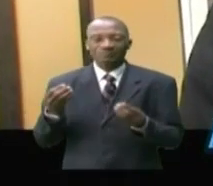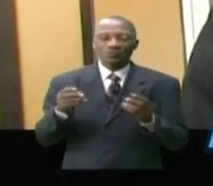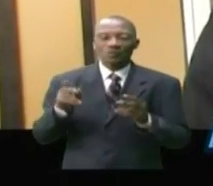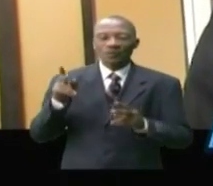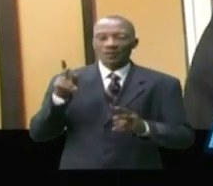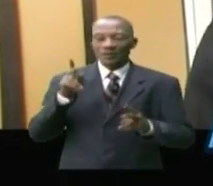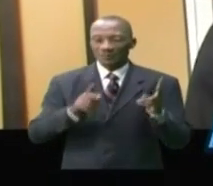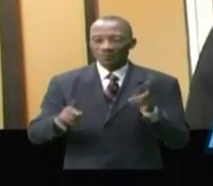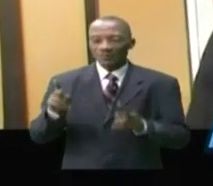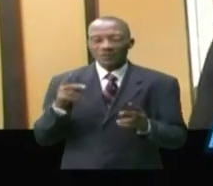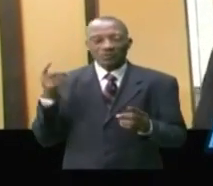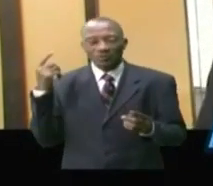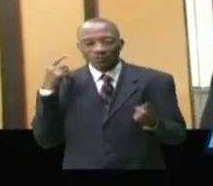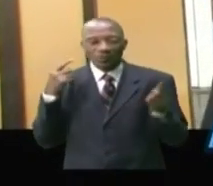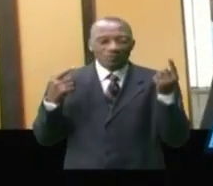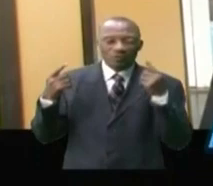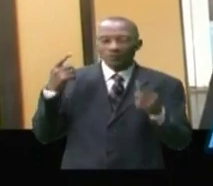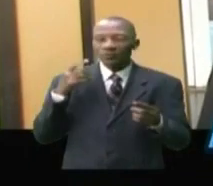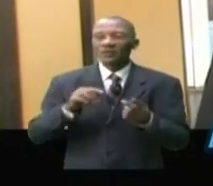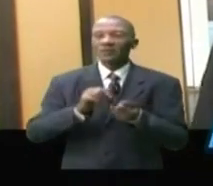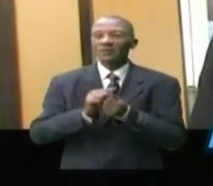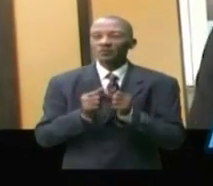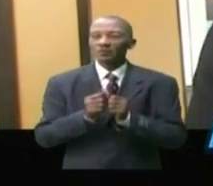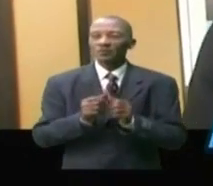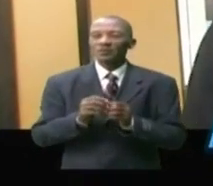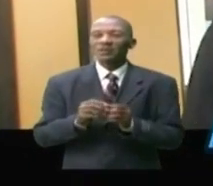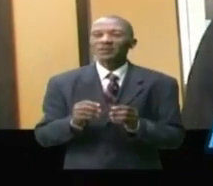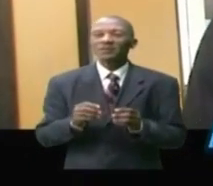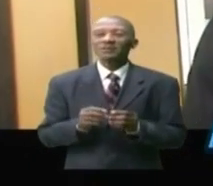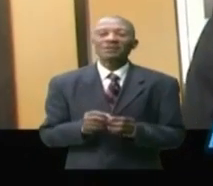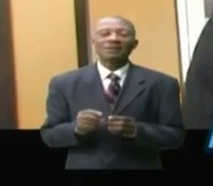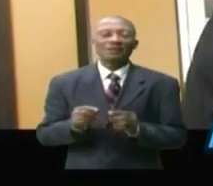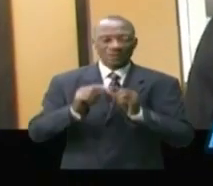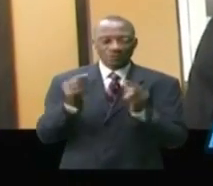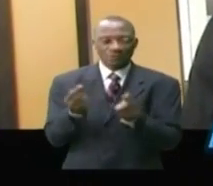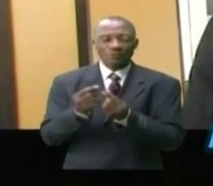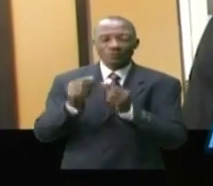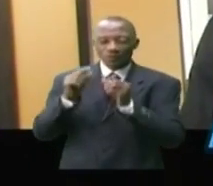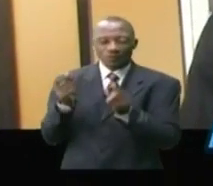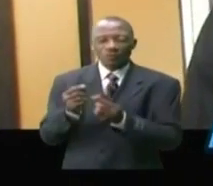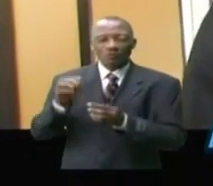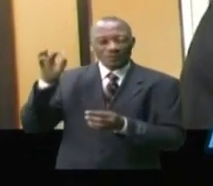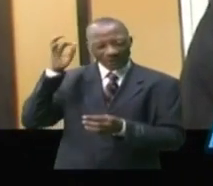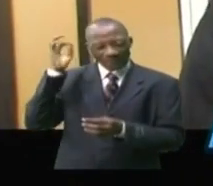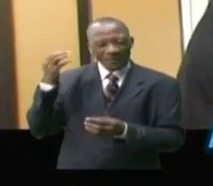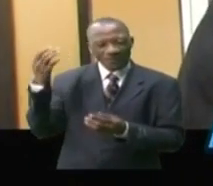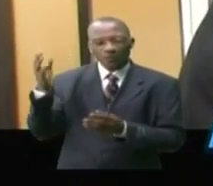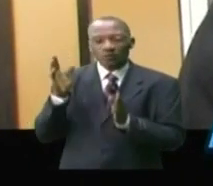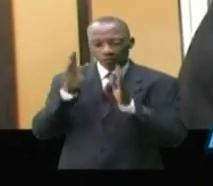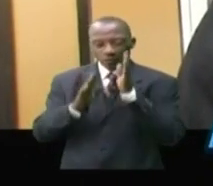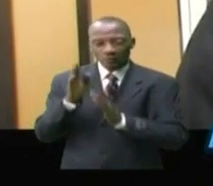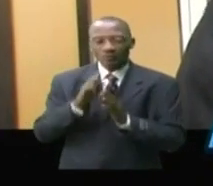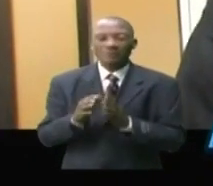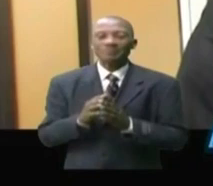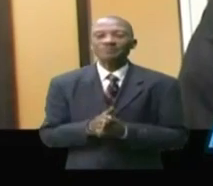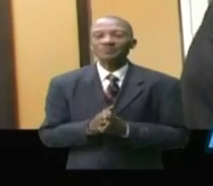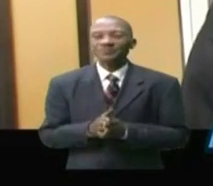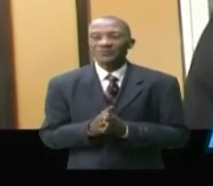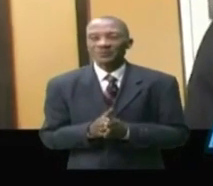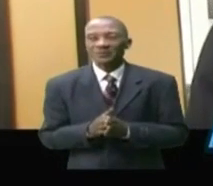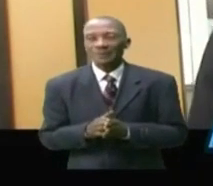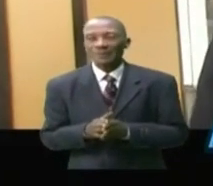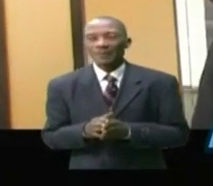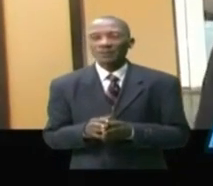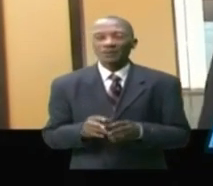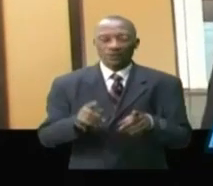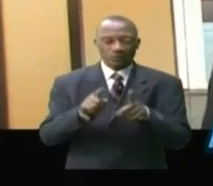particulièrement celle de province de l'Ituri et du Nord Kivu, et de toute la population en général, en rapport aussi avec ce